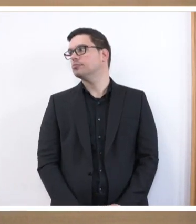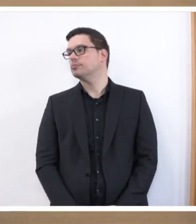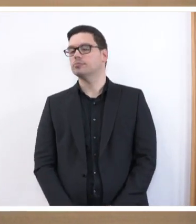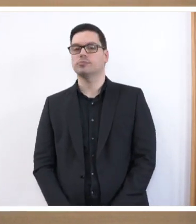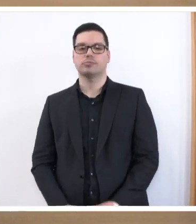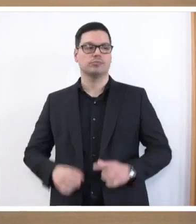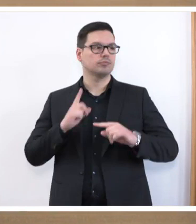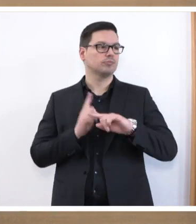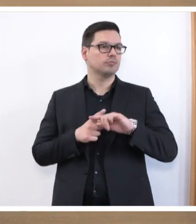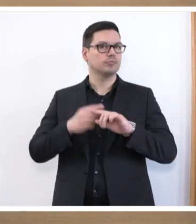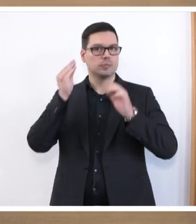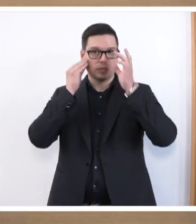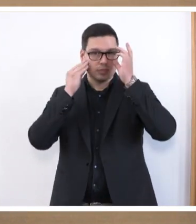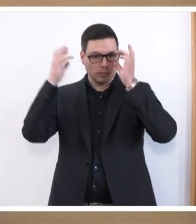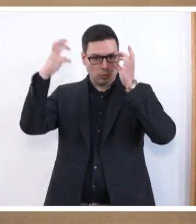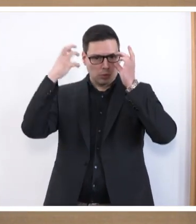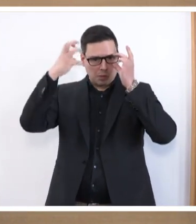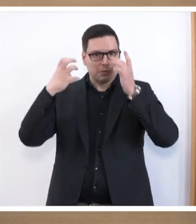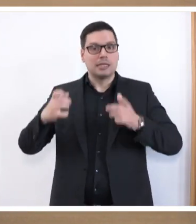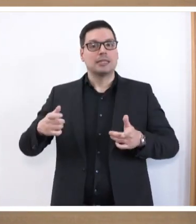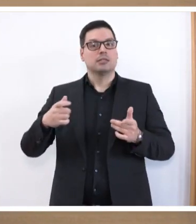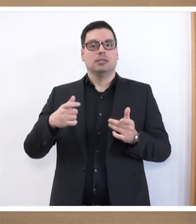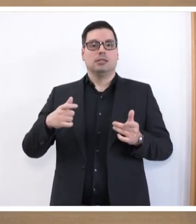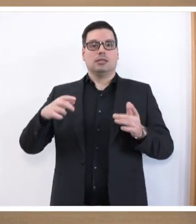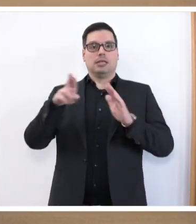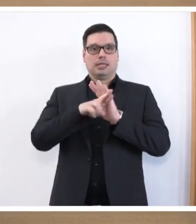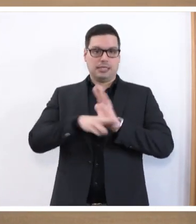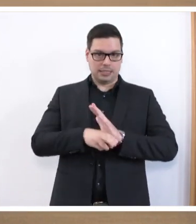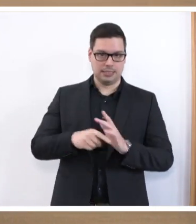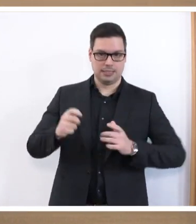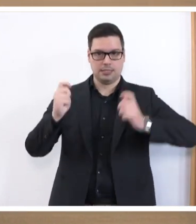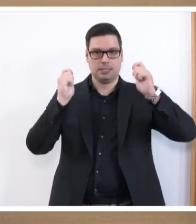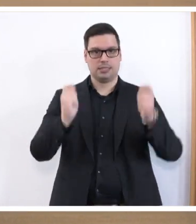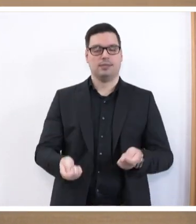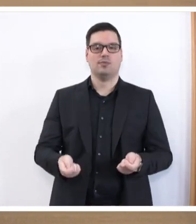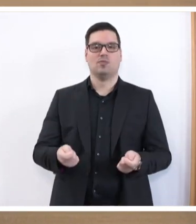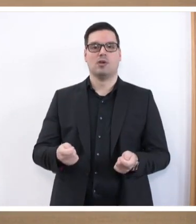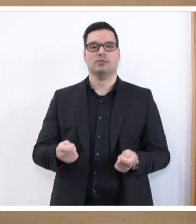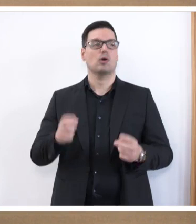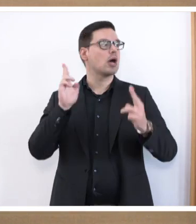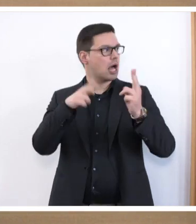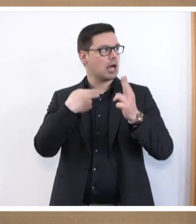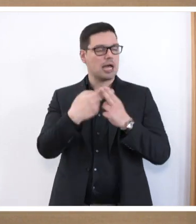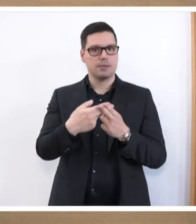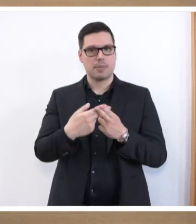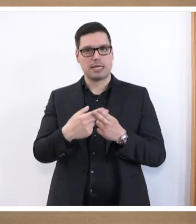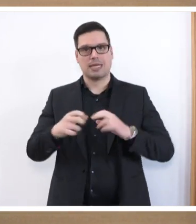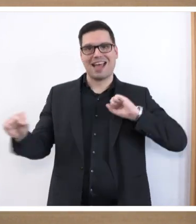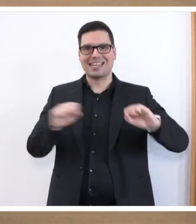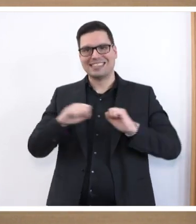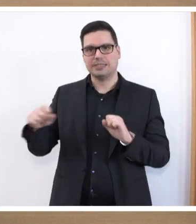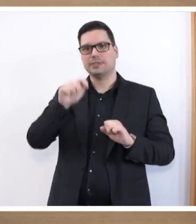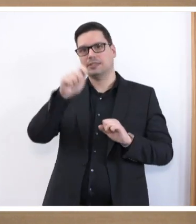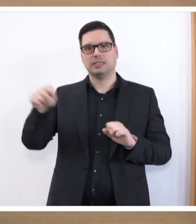Und wenn man die Überlegungen im Gesetzesentwurf konsequent weiterführt, dann könnte man auch über die Anpassung des aktiven